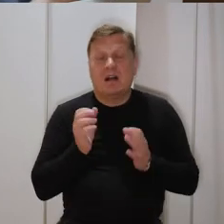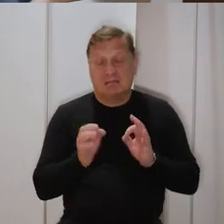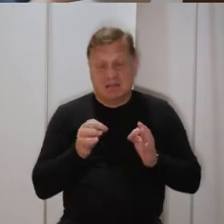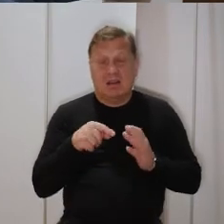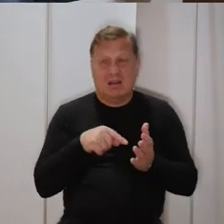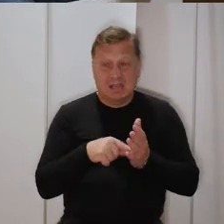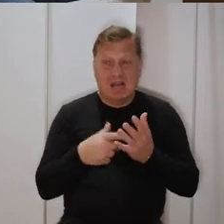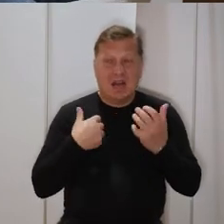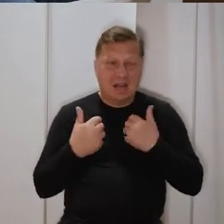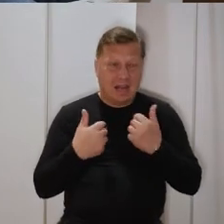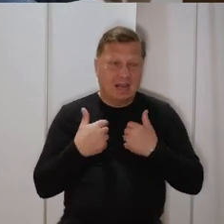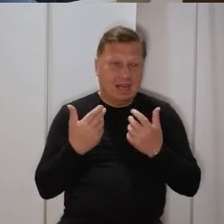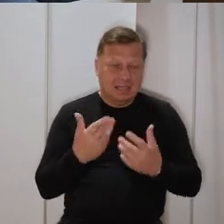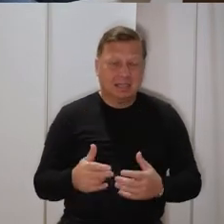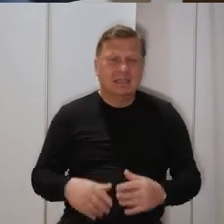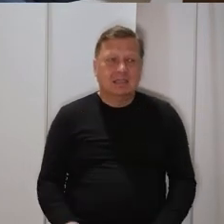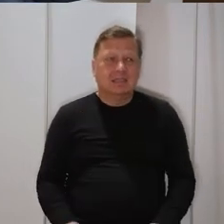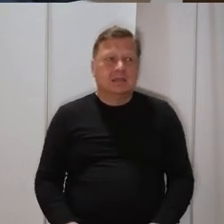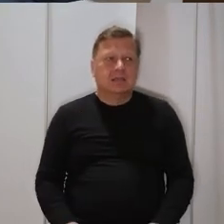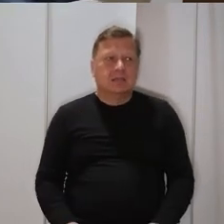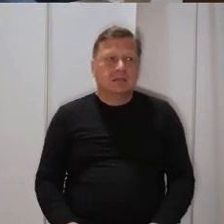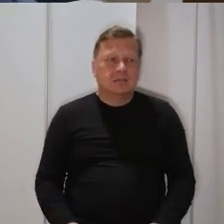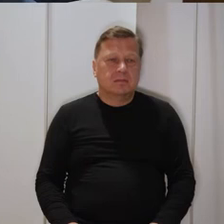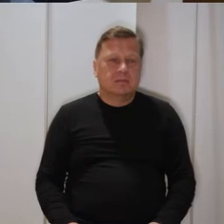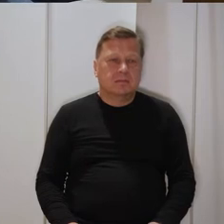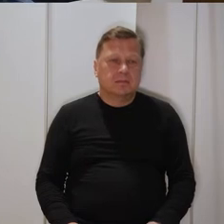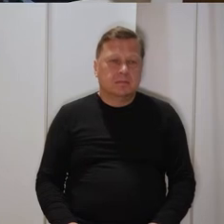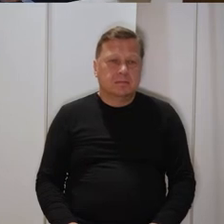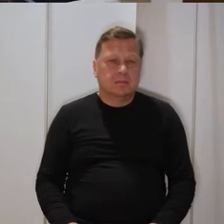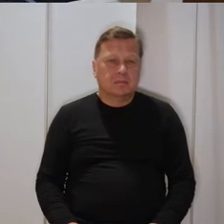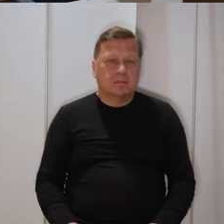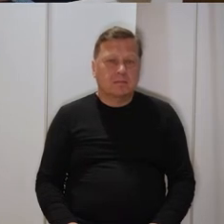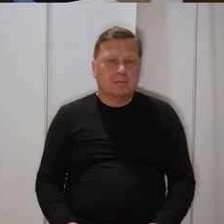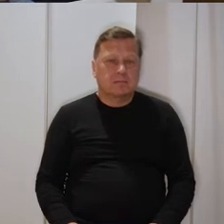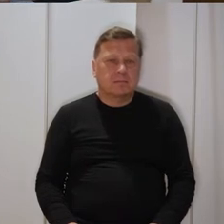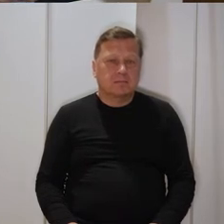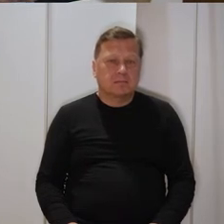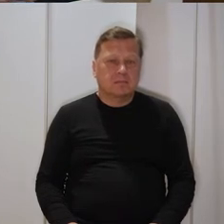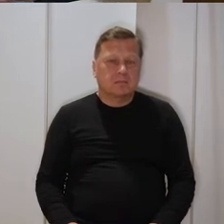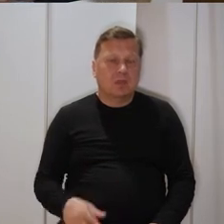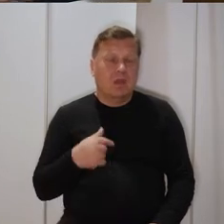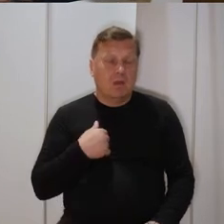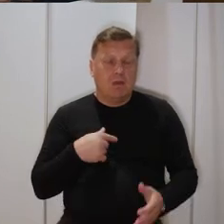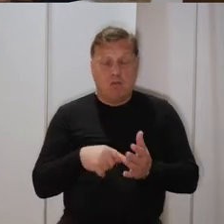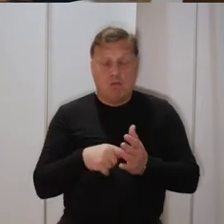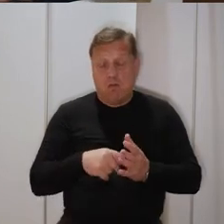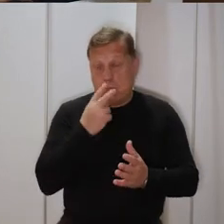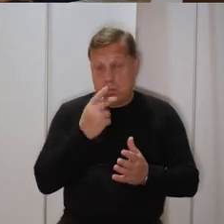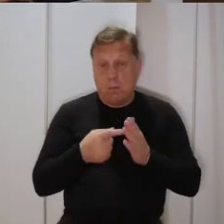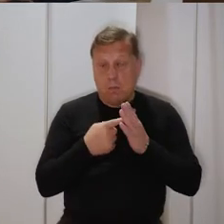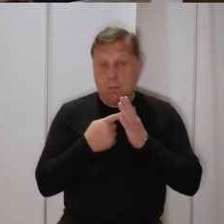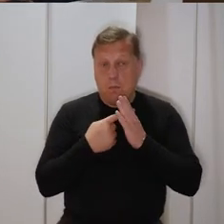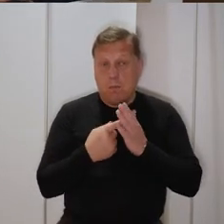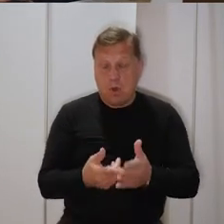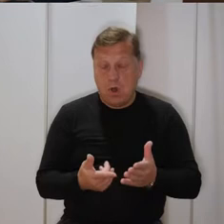dla dzieci. To też jest dzieci. Oszustwo. A to chyba właśnie... To chyba też dobrze pokazuje